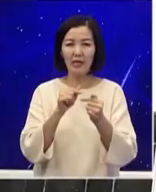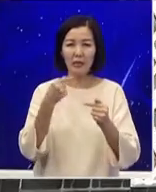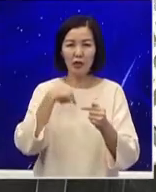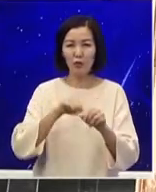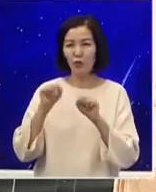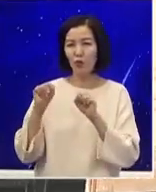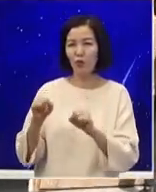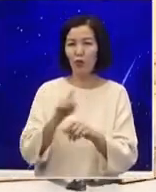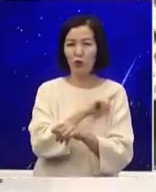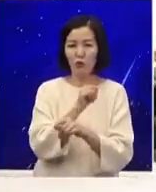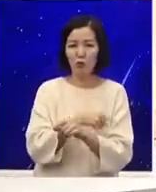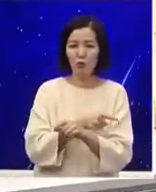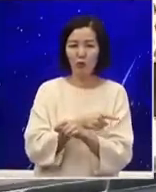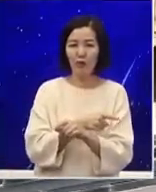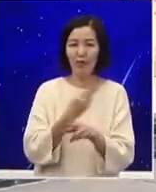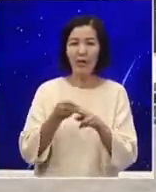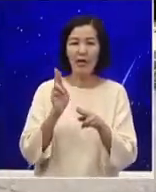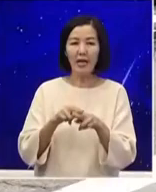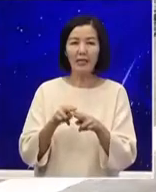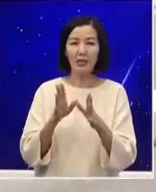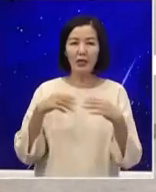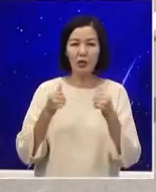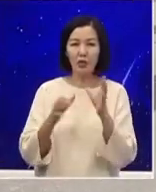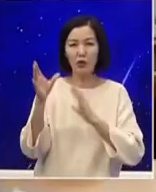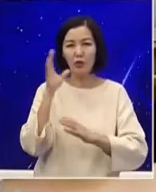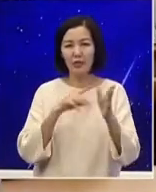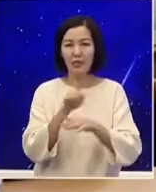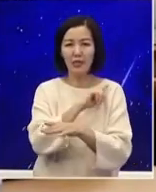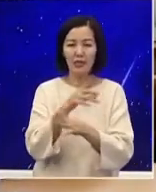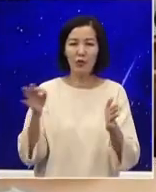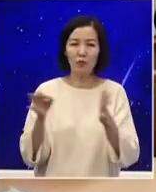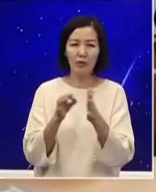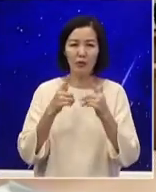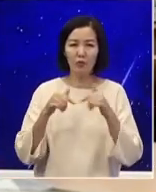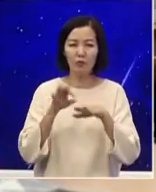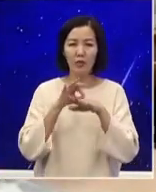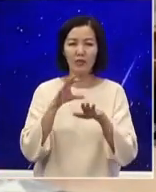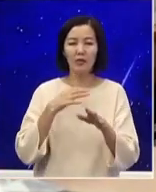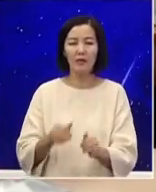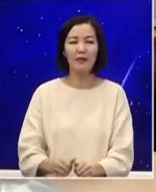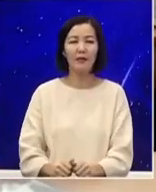иммунитетті күшейту бағытында, әсіресе жанұя институтын нығайту мақсатында өтіп отыр.